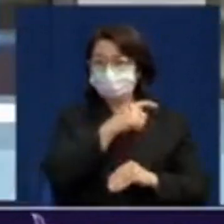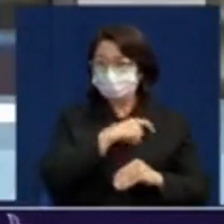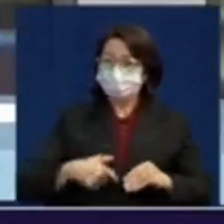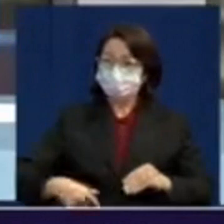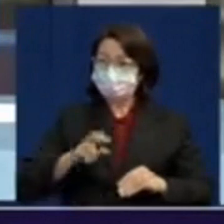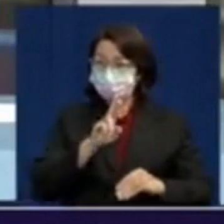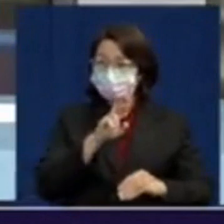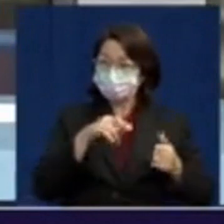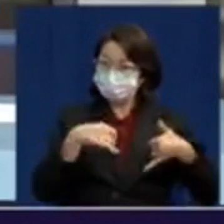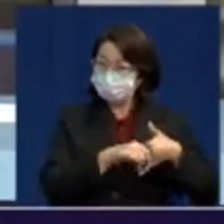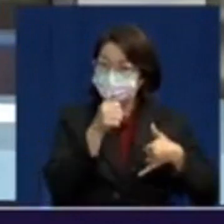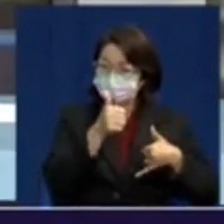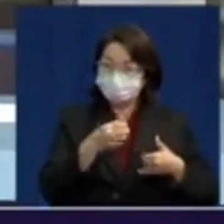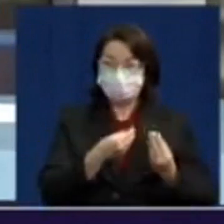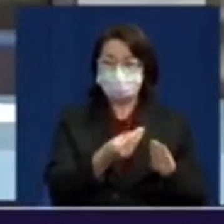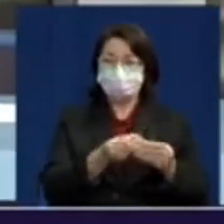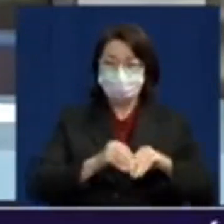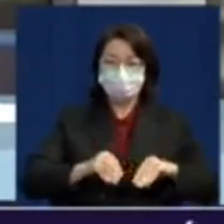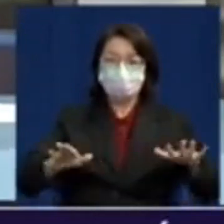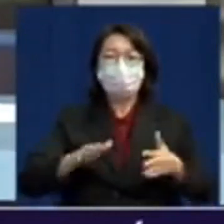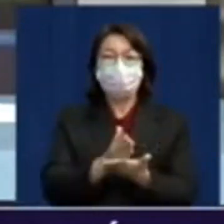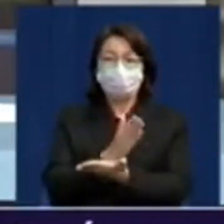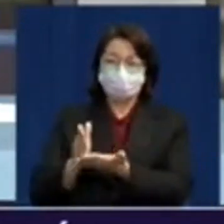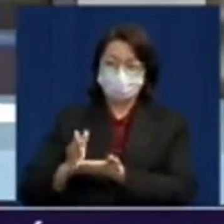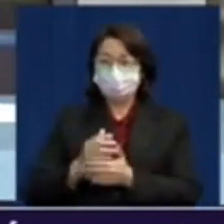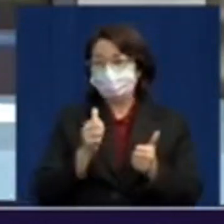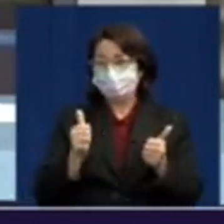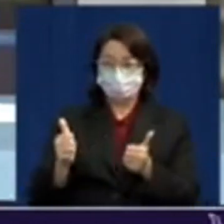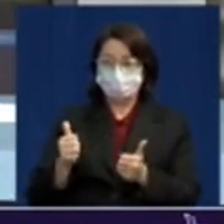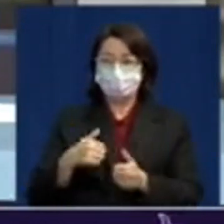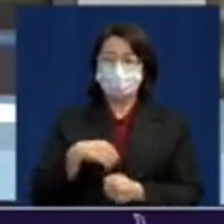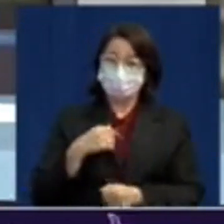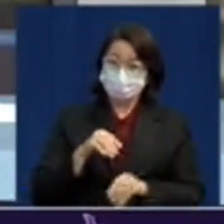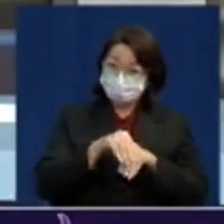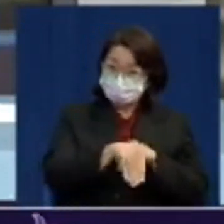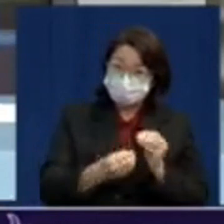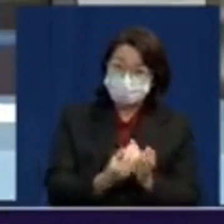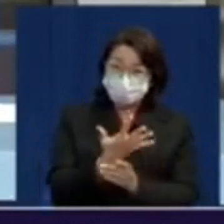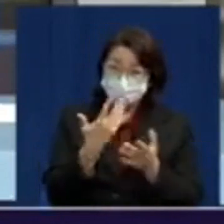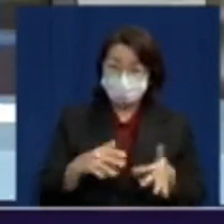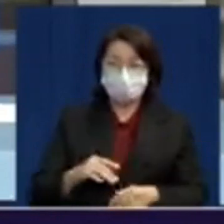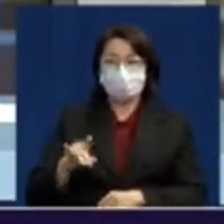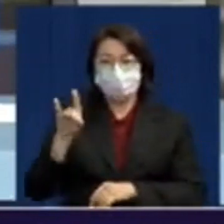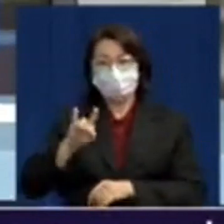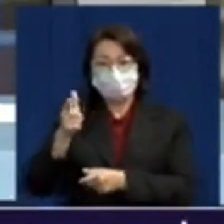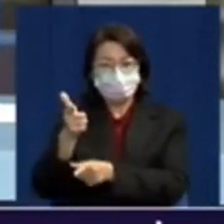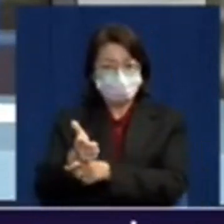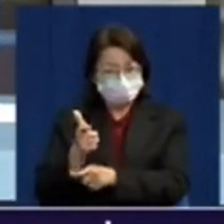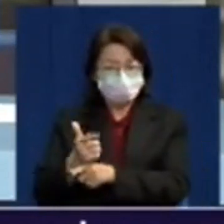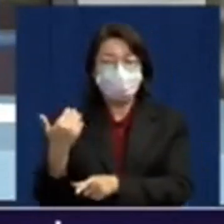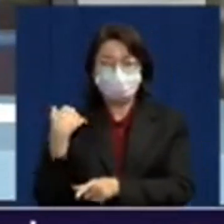องๆที่นี่เขาปลูกผักทานเองนะคะแล้วก็มีการทำปศุสัตว์เลี้ยงปลาด้วยนะคะเพื่อใช้เป็นอาหารกลางวันในโร